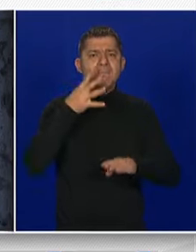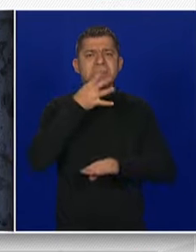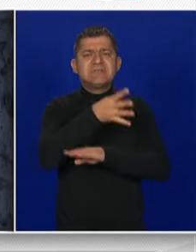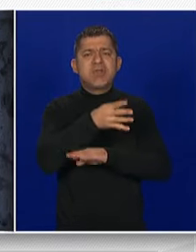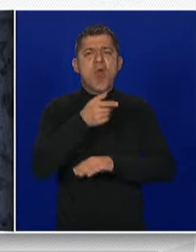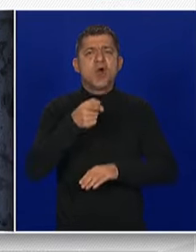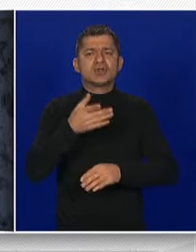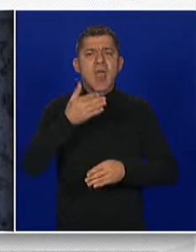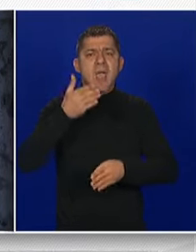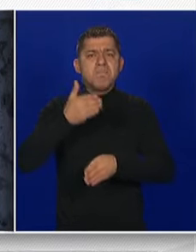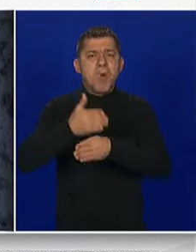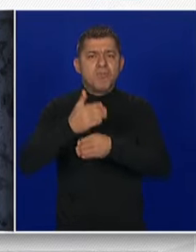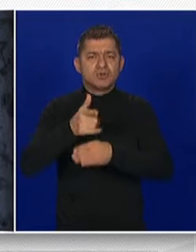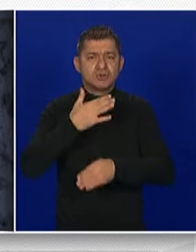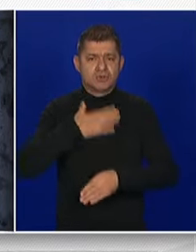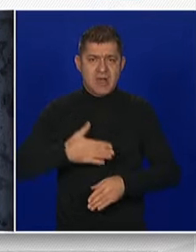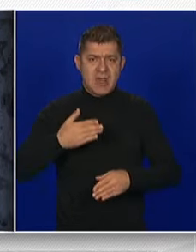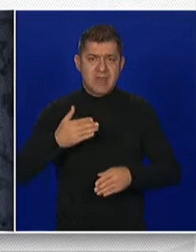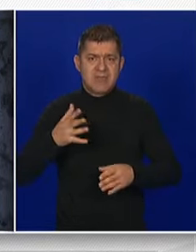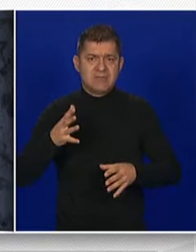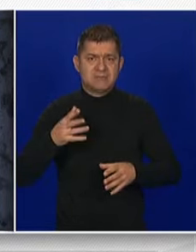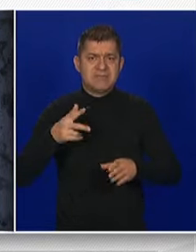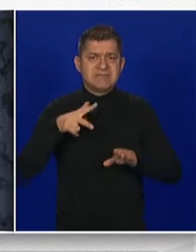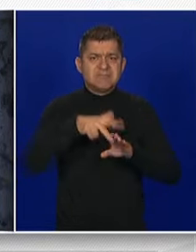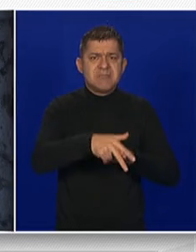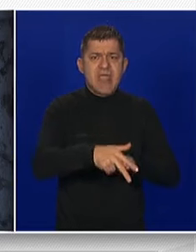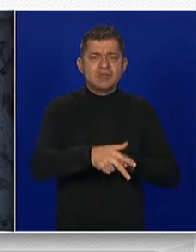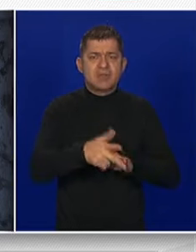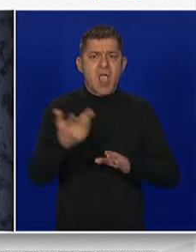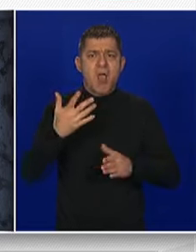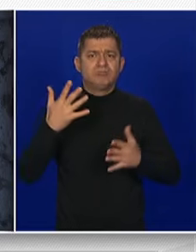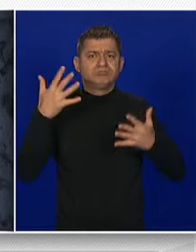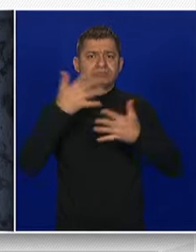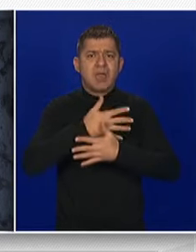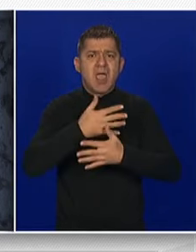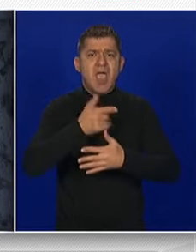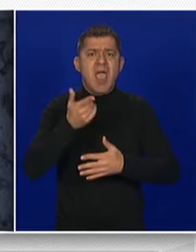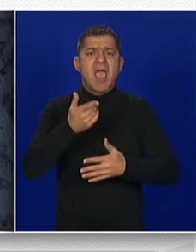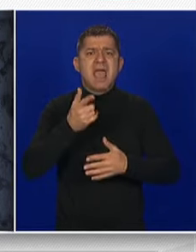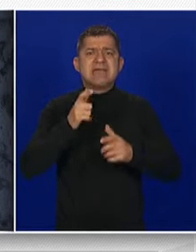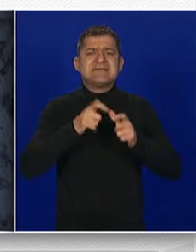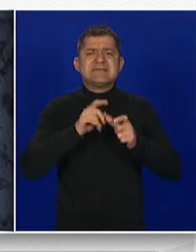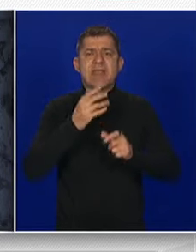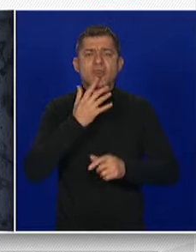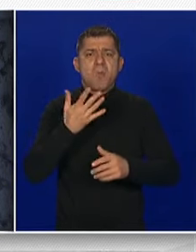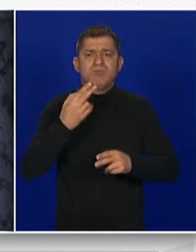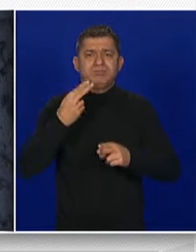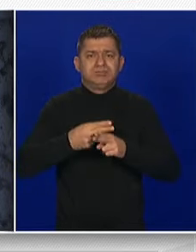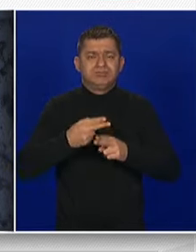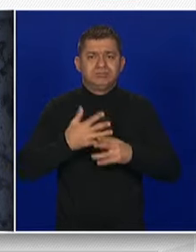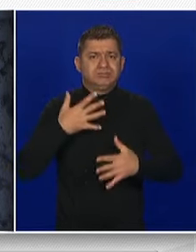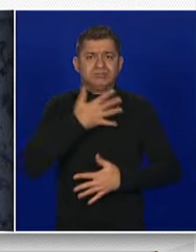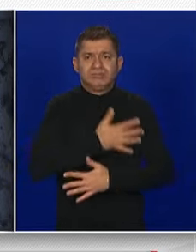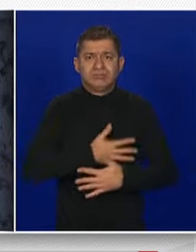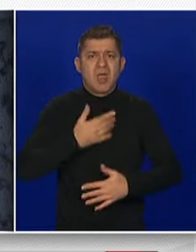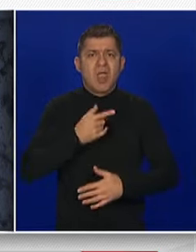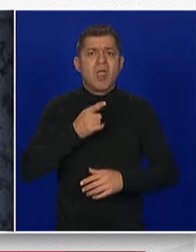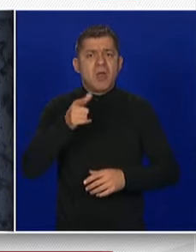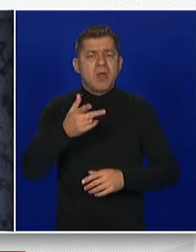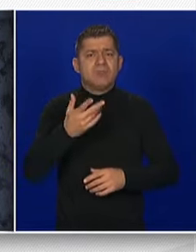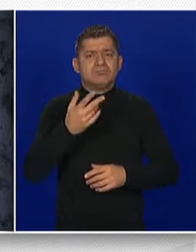pomoći u svrhu sprječavanja burn-out sindroma, dakle sindroma sagorijevanja, gdje se potiče otpornost